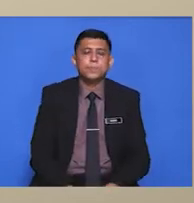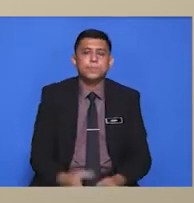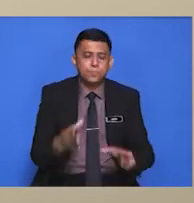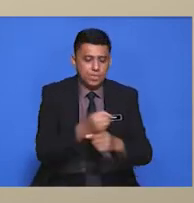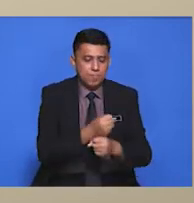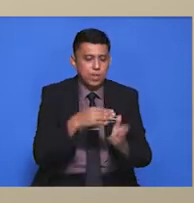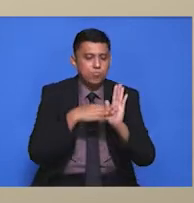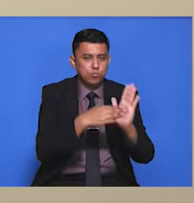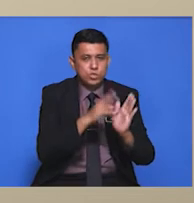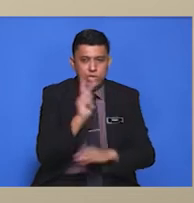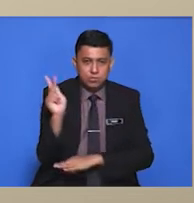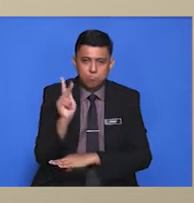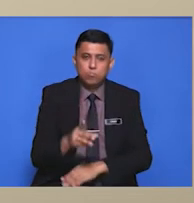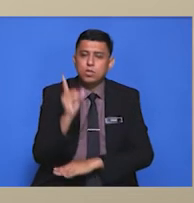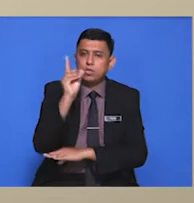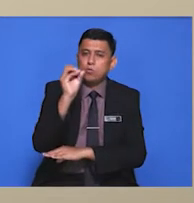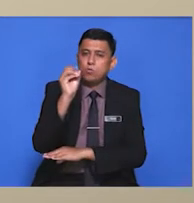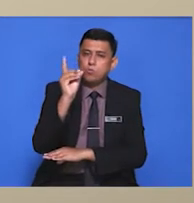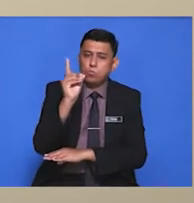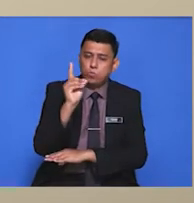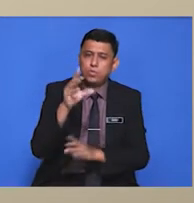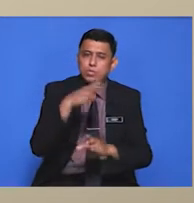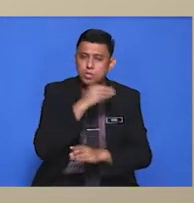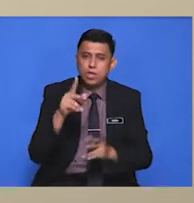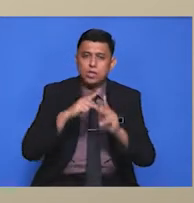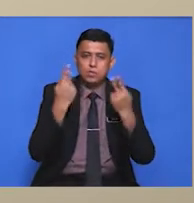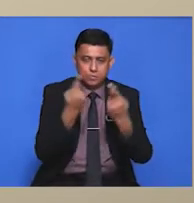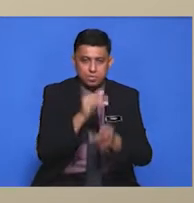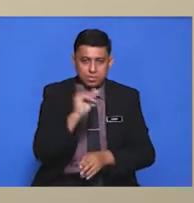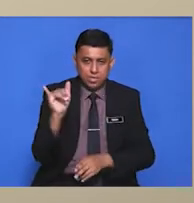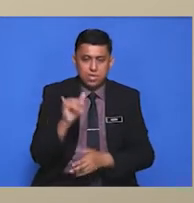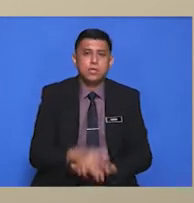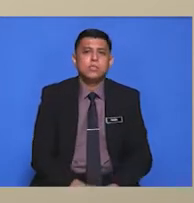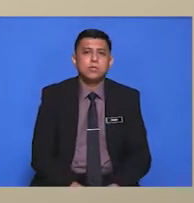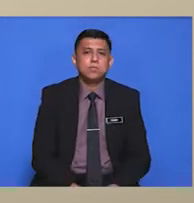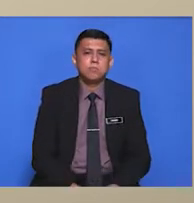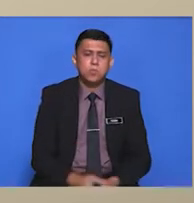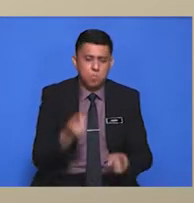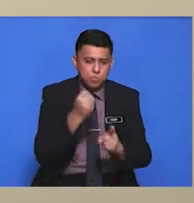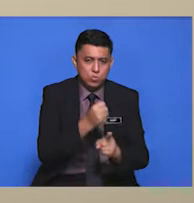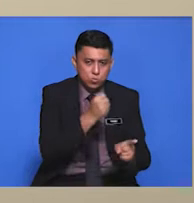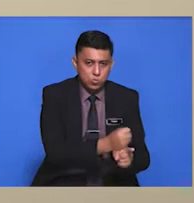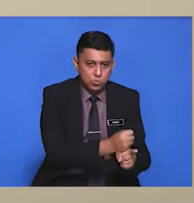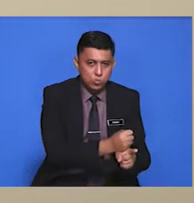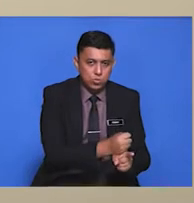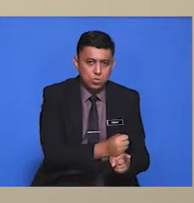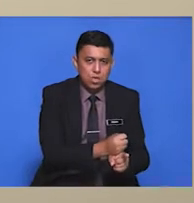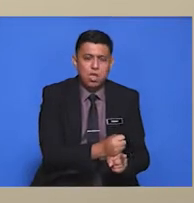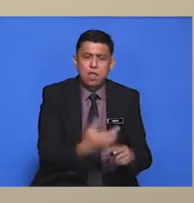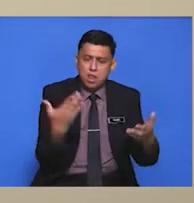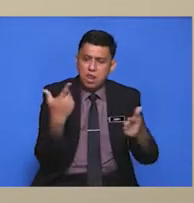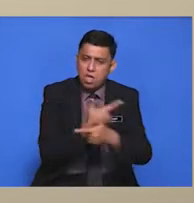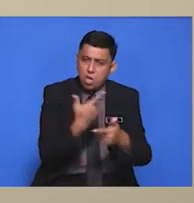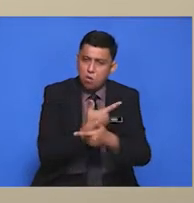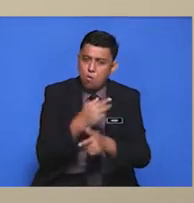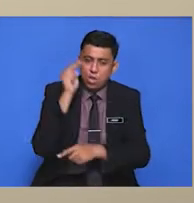dapat dibuktikan apabila Dodo dan keluarganya serta Tok Sibat bersungguh-sungguh menentang Tuan Binjah